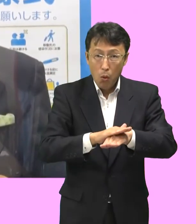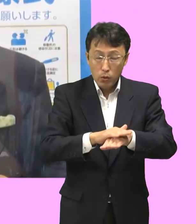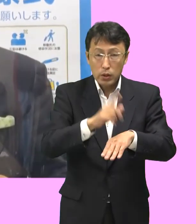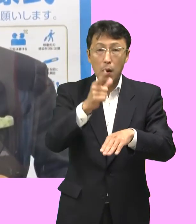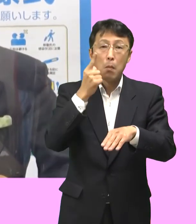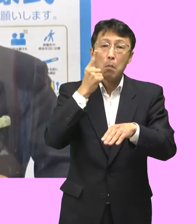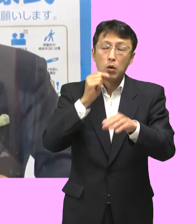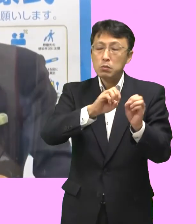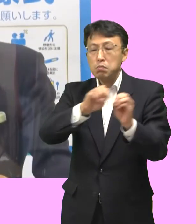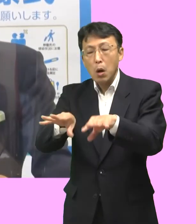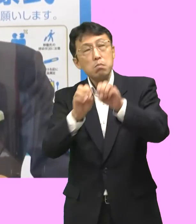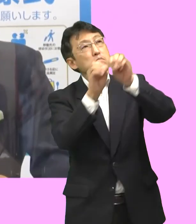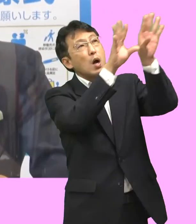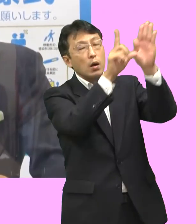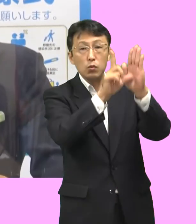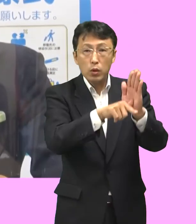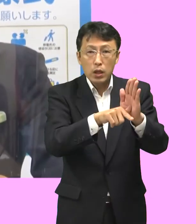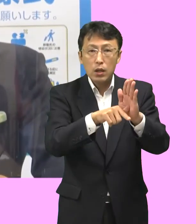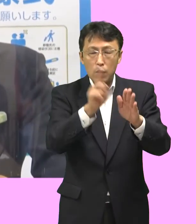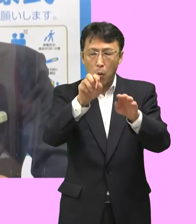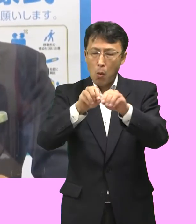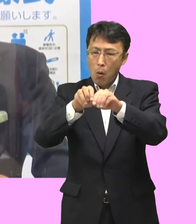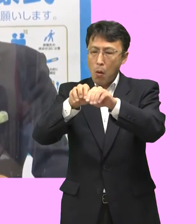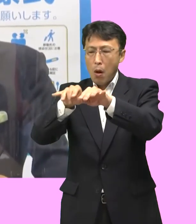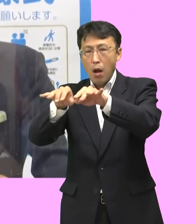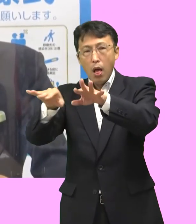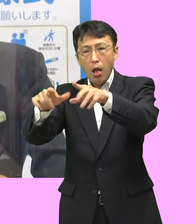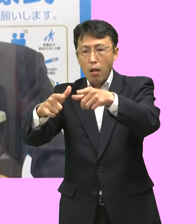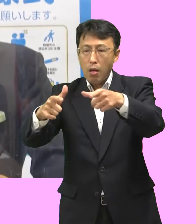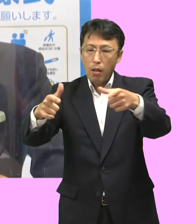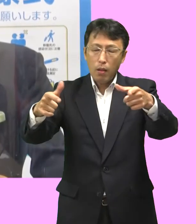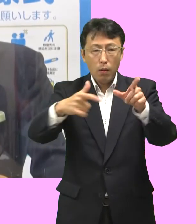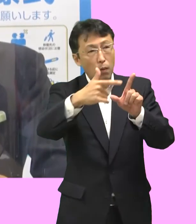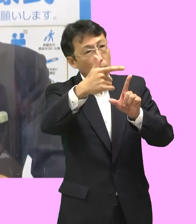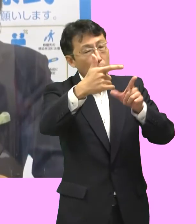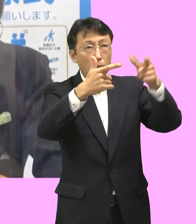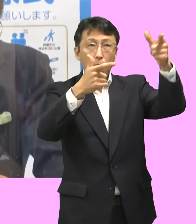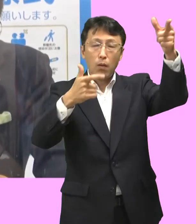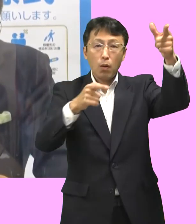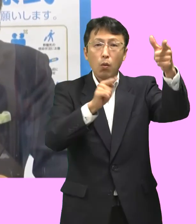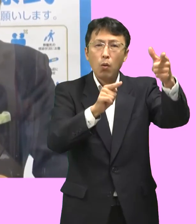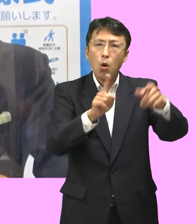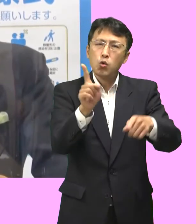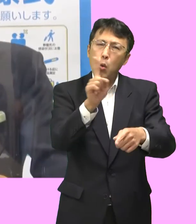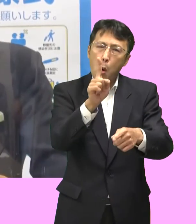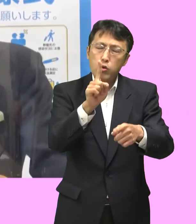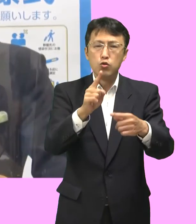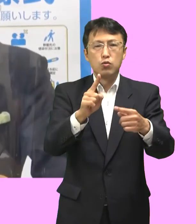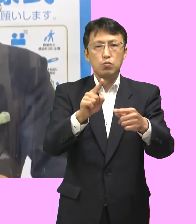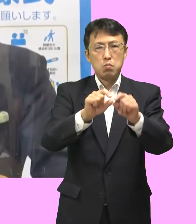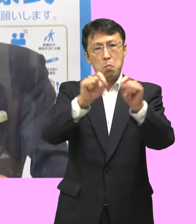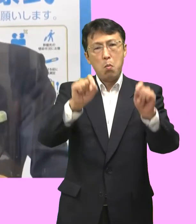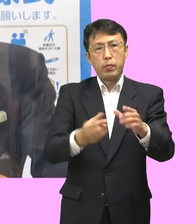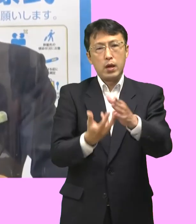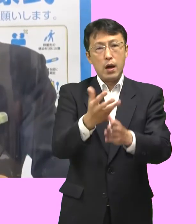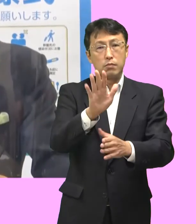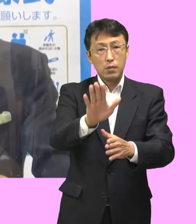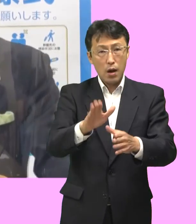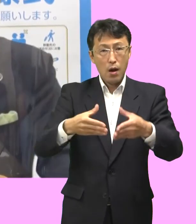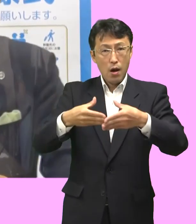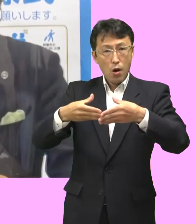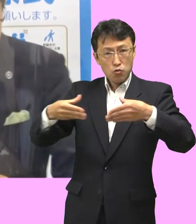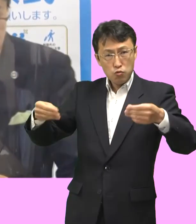してどのような影響が出るかというのは、まあ、やっぱり国は具体的に、まあ、国なりは当然でもいいんですけ